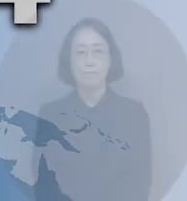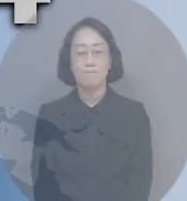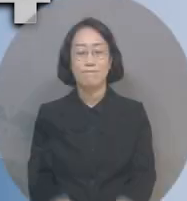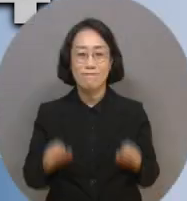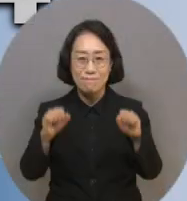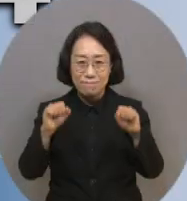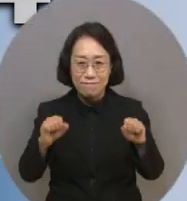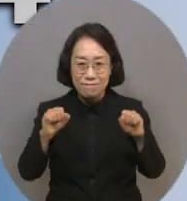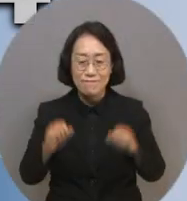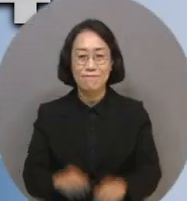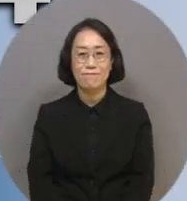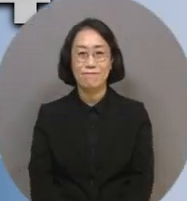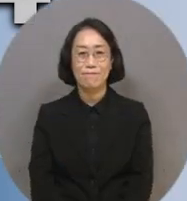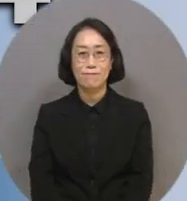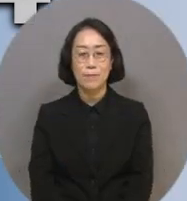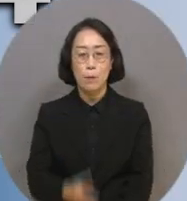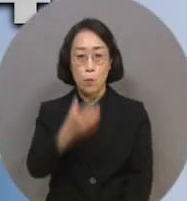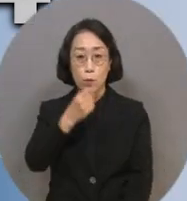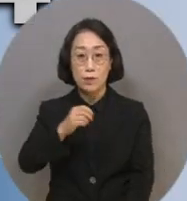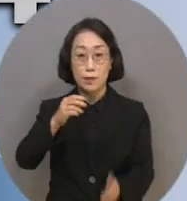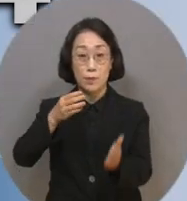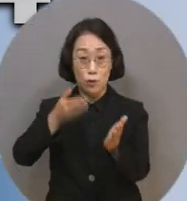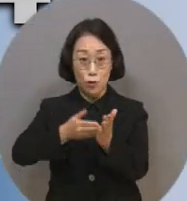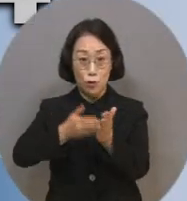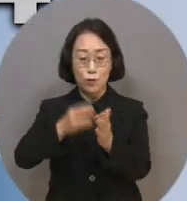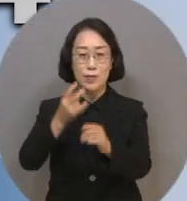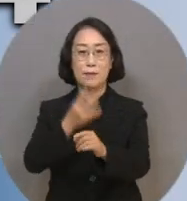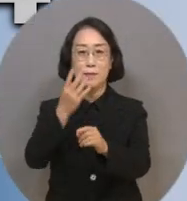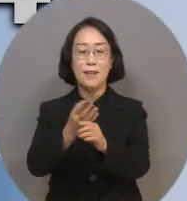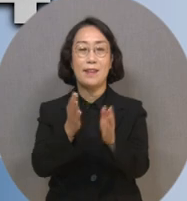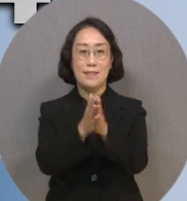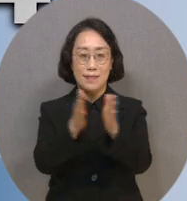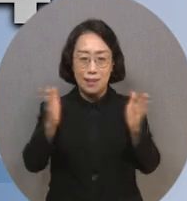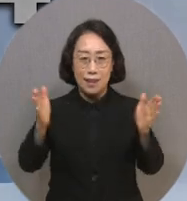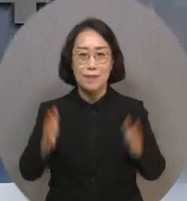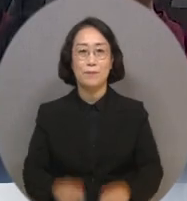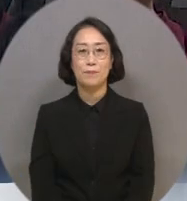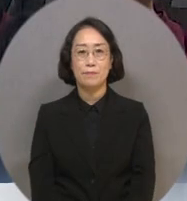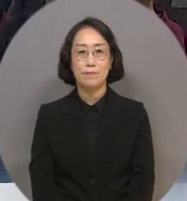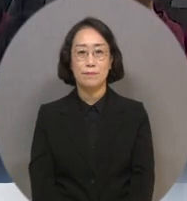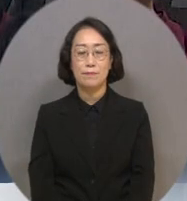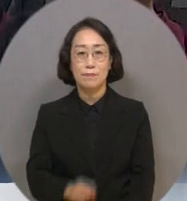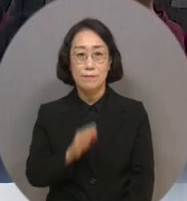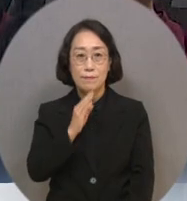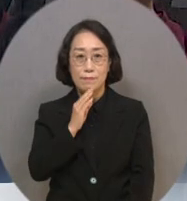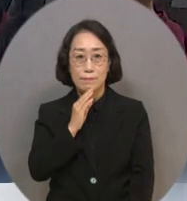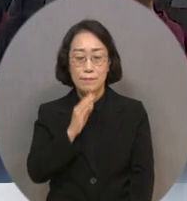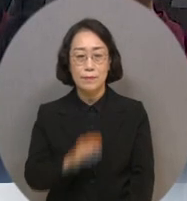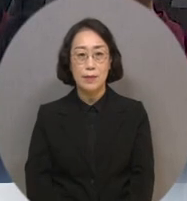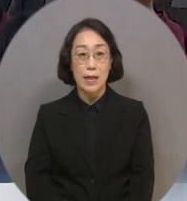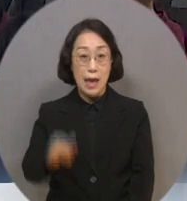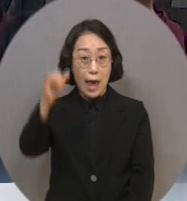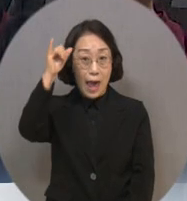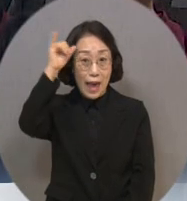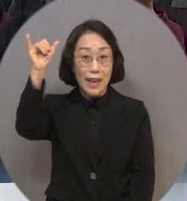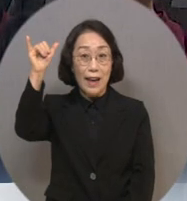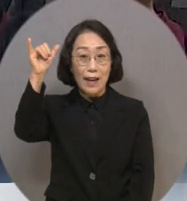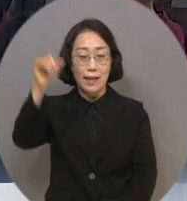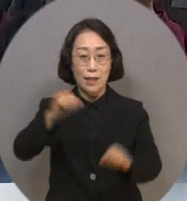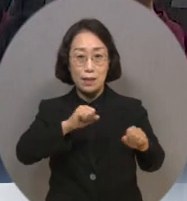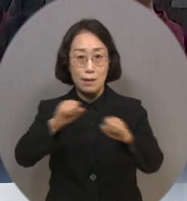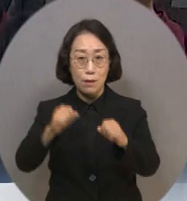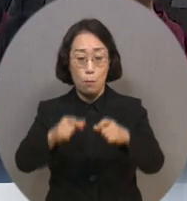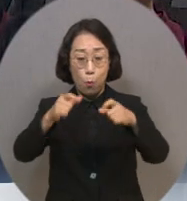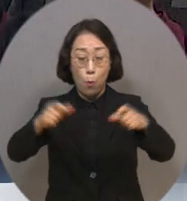시청자 여러분 안녕하십니까? WBC 복지TV 뉴스 24입니다. 본격적인 인공지능, AI 시대를